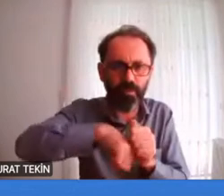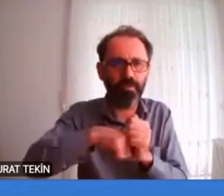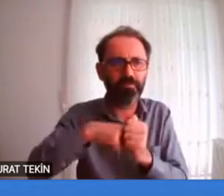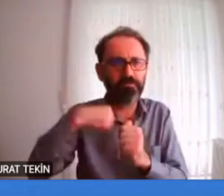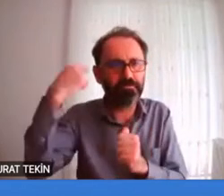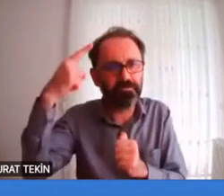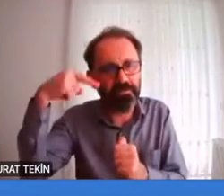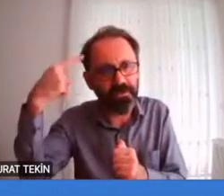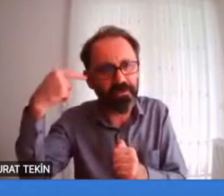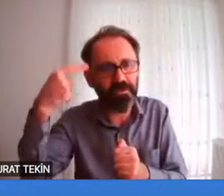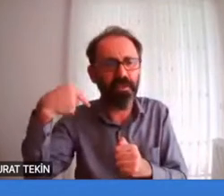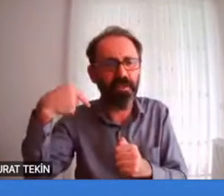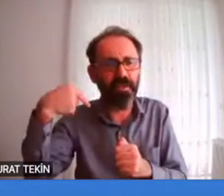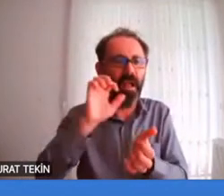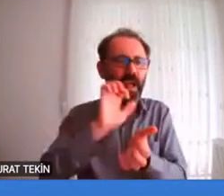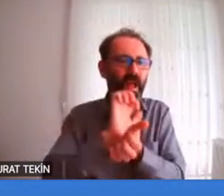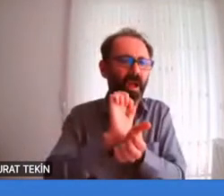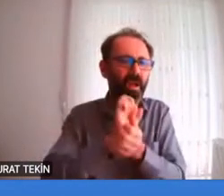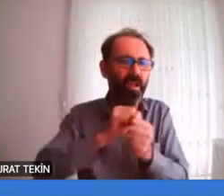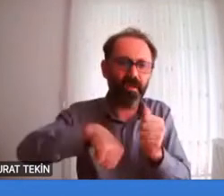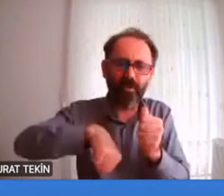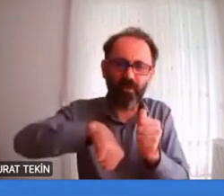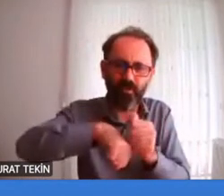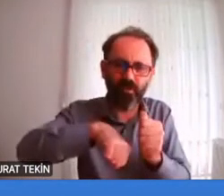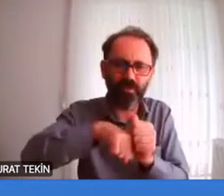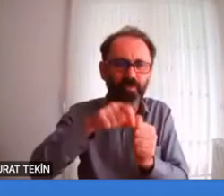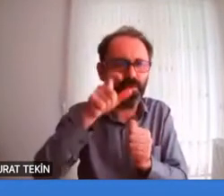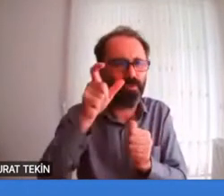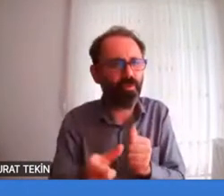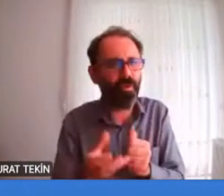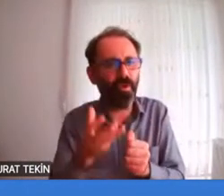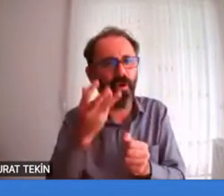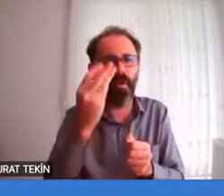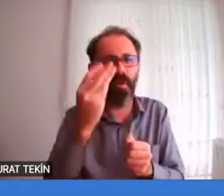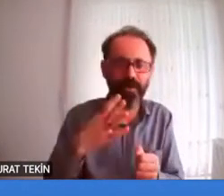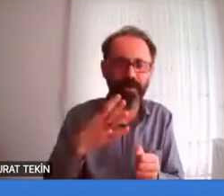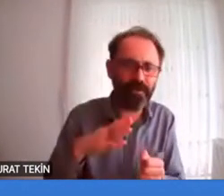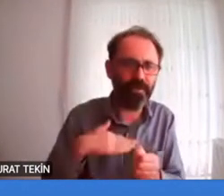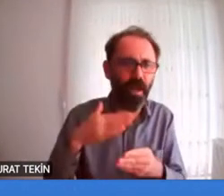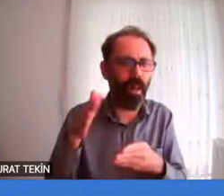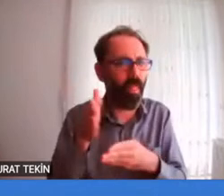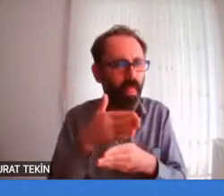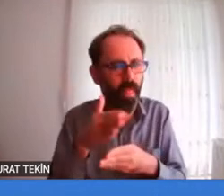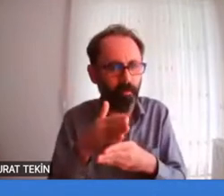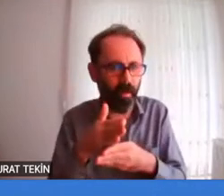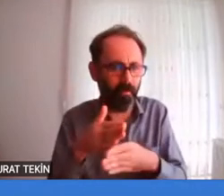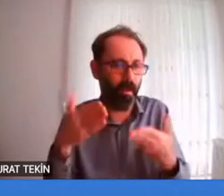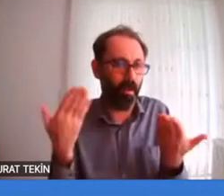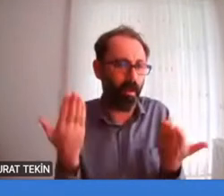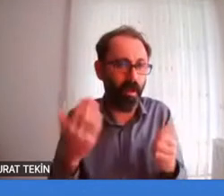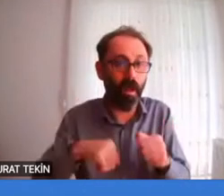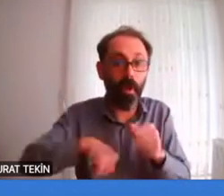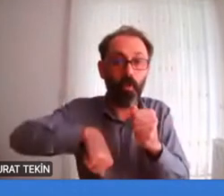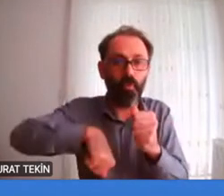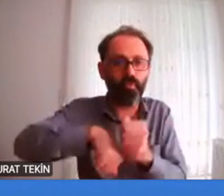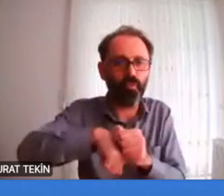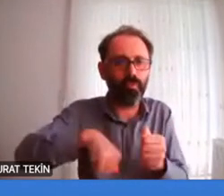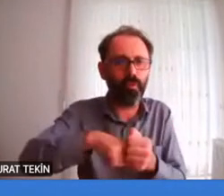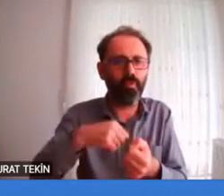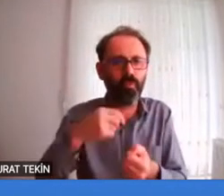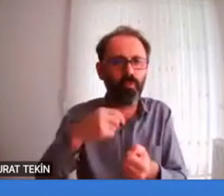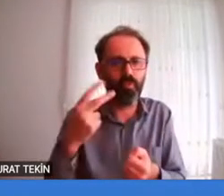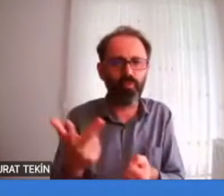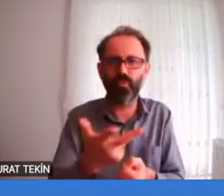çocuğunu? Bunun bir nedeni var. Bunu biliyoruz. Buradan işte para kazanmasını düşünüyor ya da bu futbol